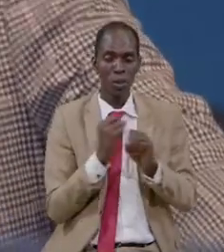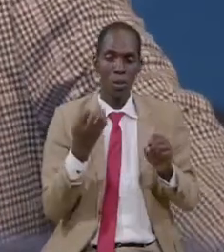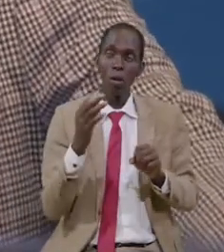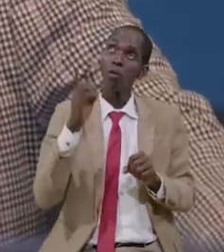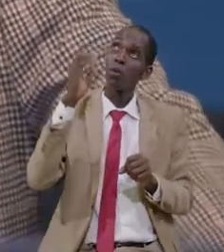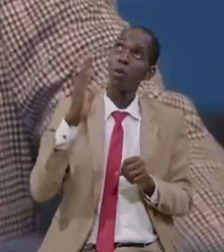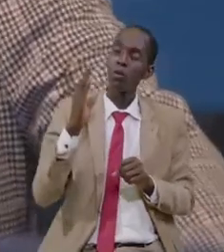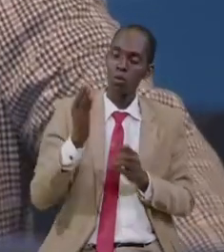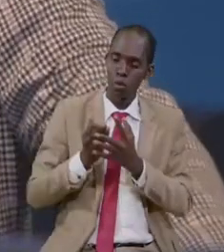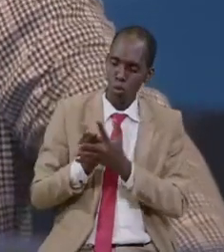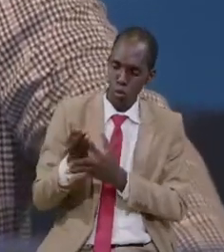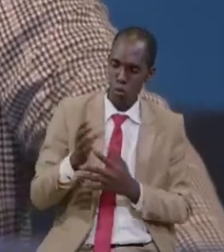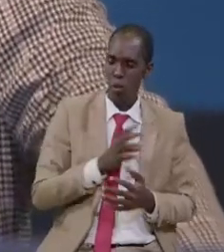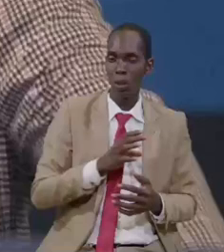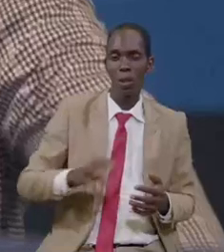Christ,